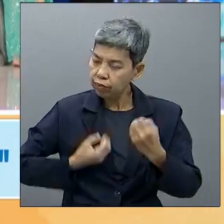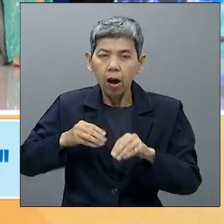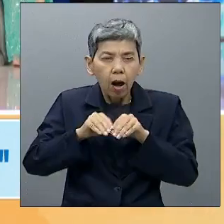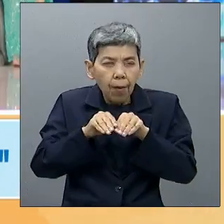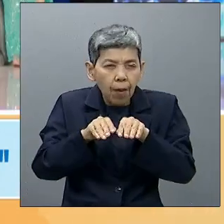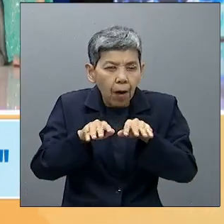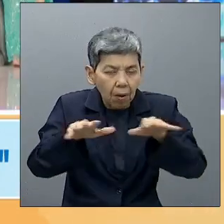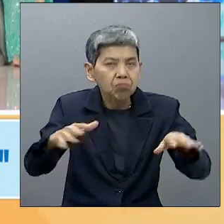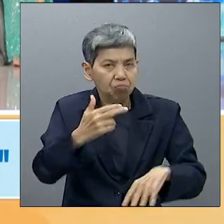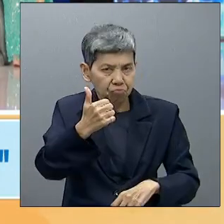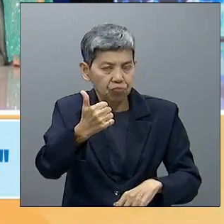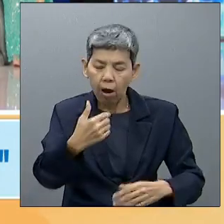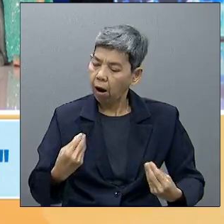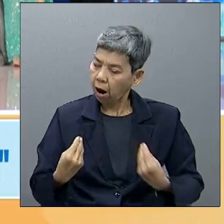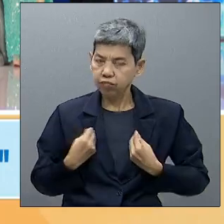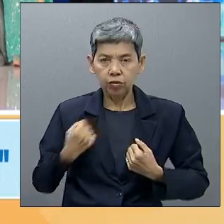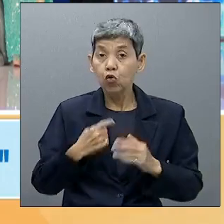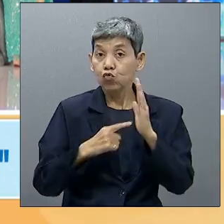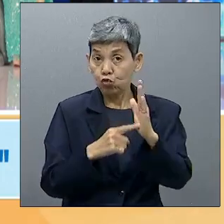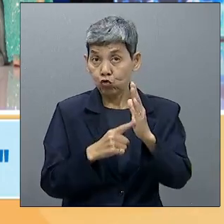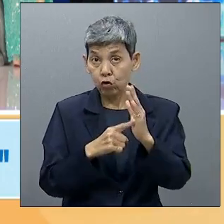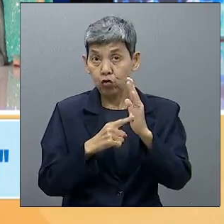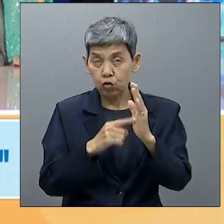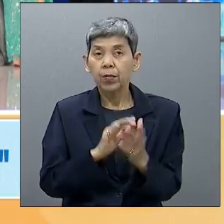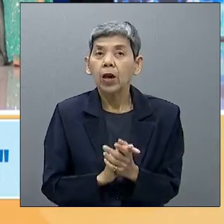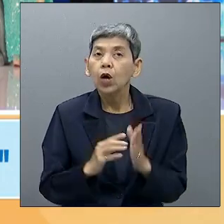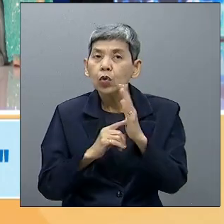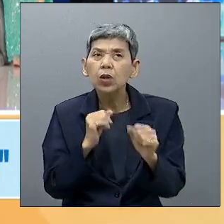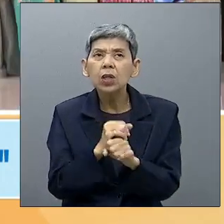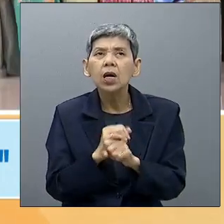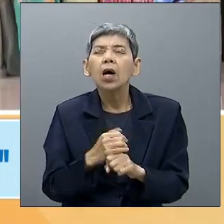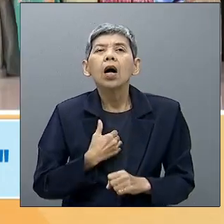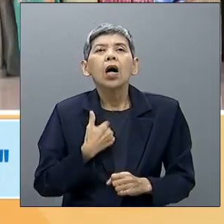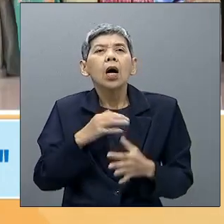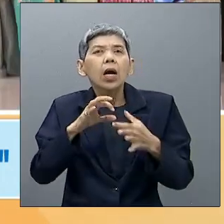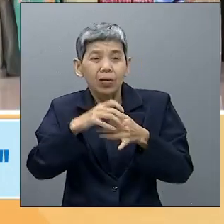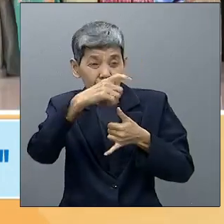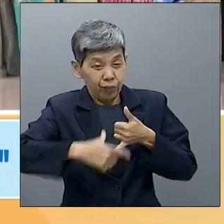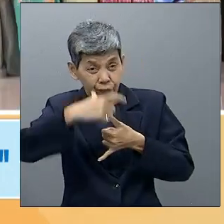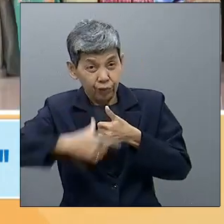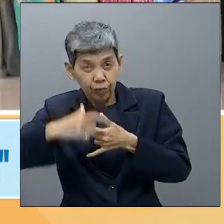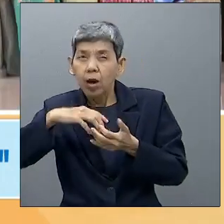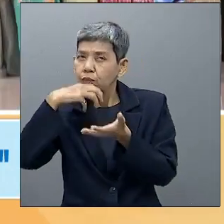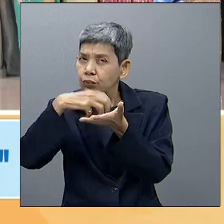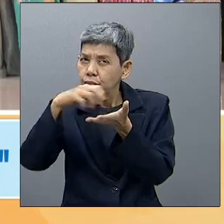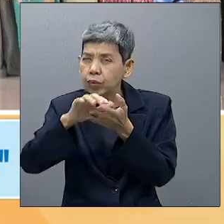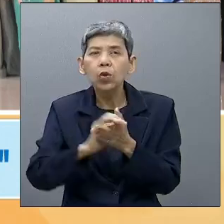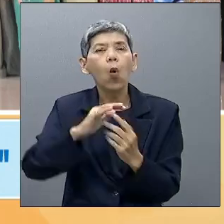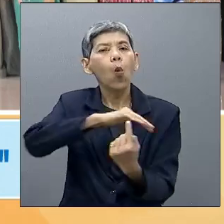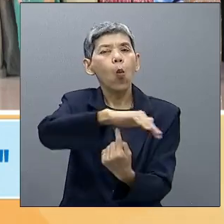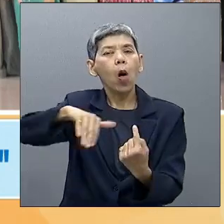าตรงนี้เป็น empowering แล้วพี่ยกตัวอย่างเวที Miss Earth Thailand Miss Earth Thailand เนี่ยเป็นเวทีที่เขาพูดถึงสิ่งแวด